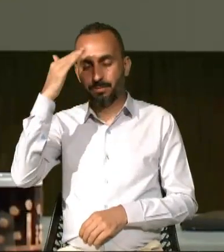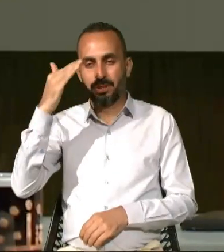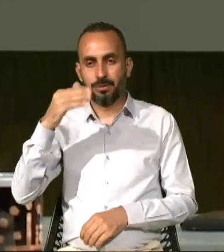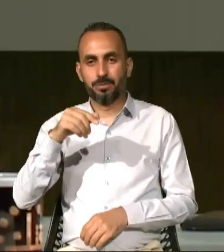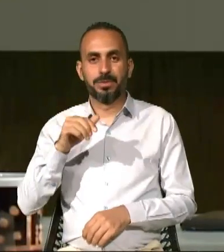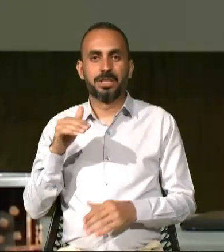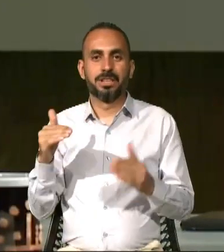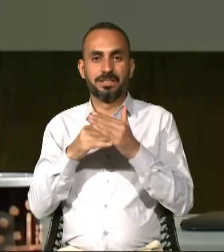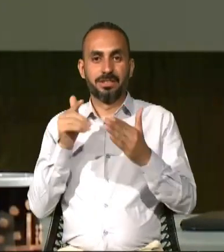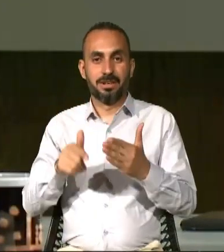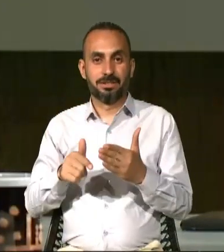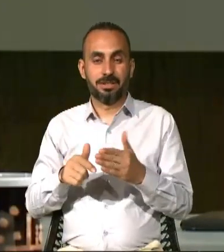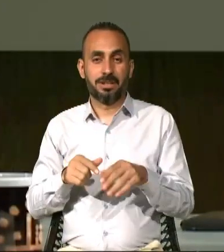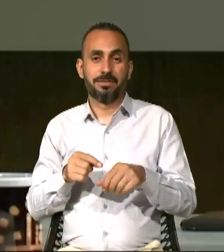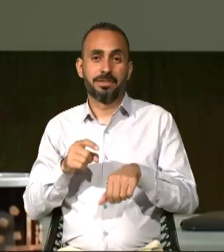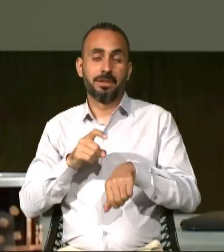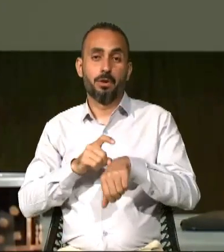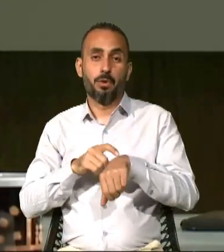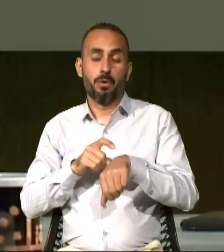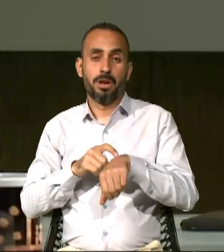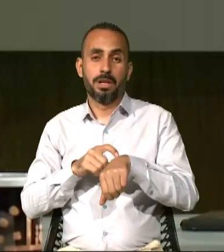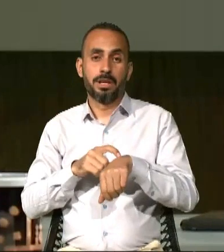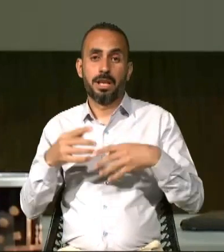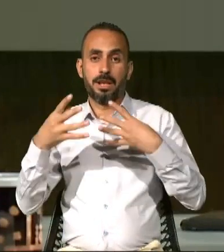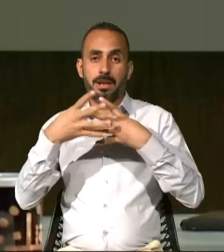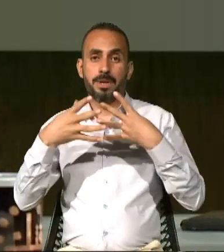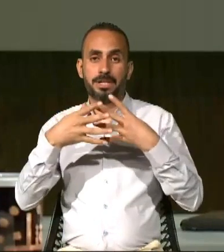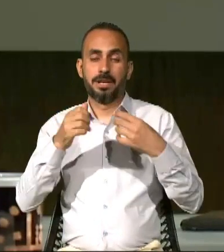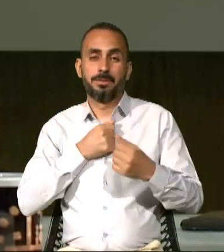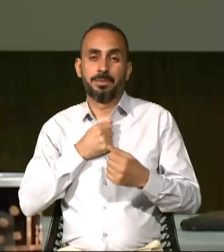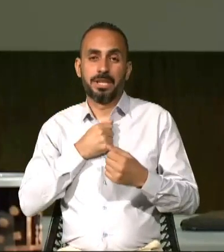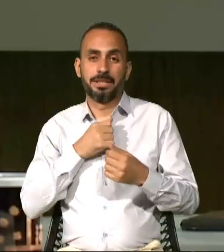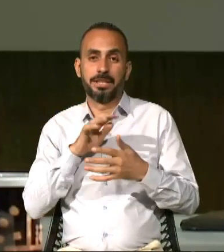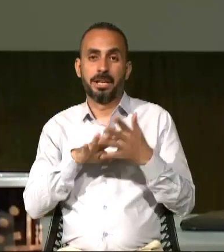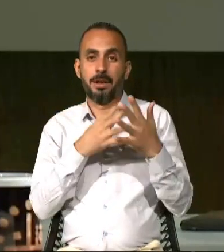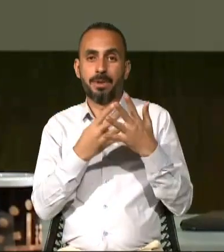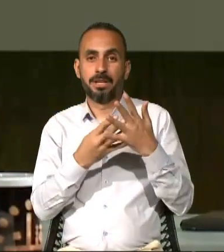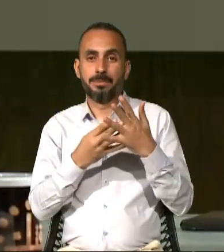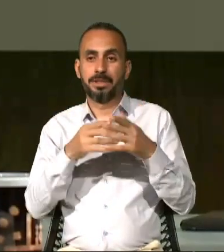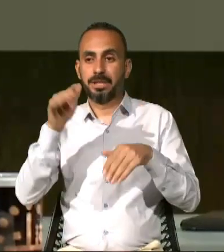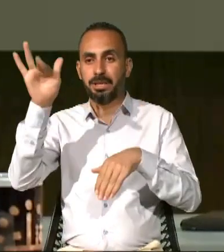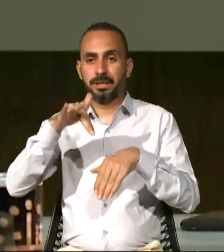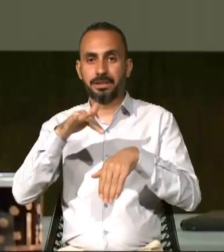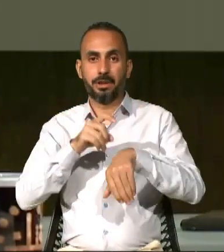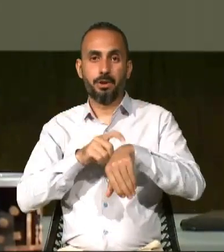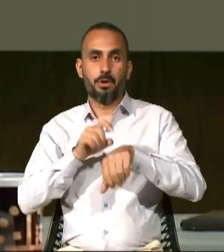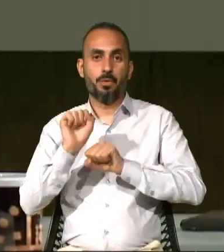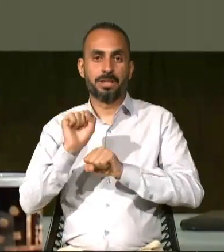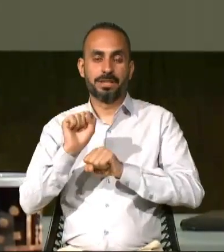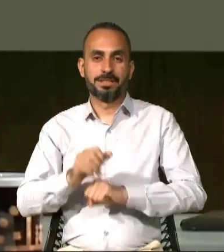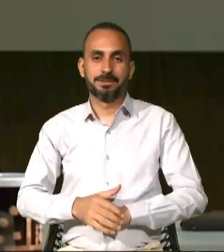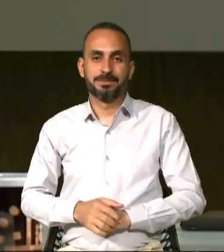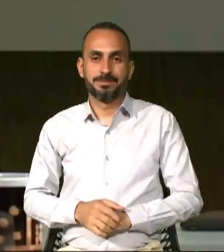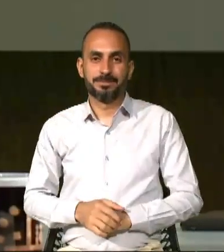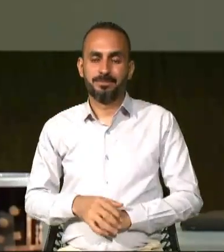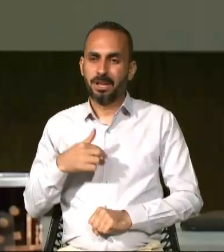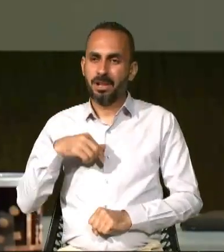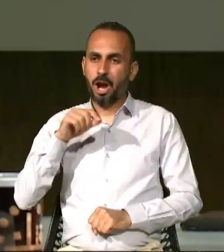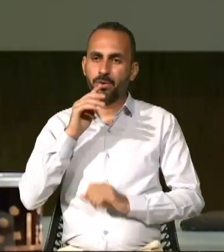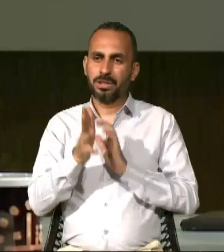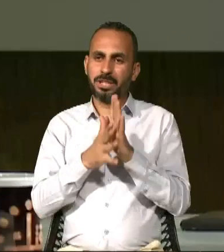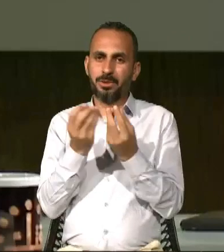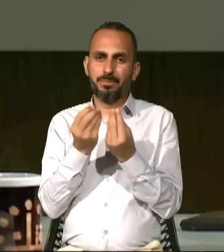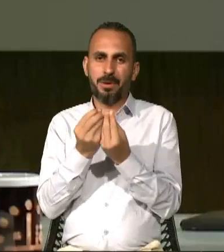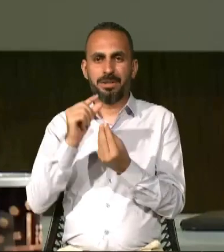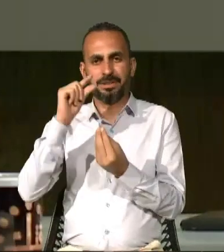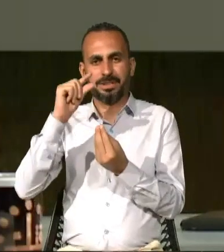جديده من برنامج جه وقتك، ومعانا ضيوفنا الغاليين. احب اقدمهم وارجع احكي معاكم كده كلمتين